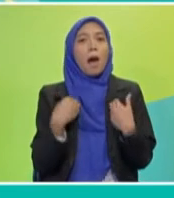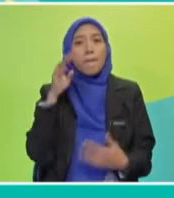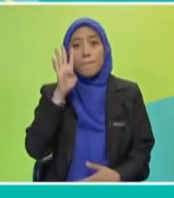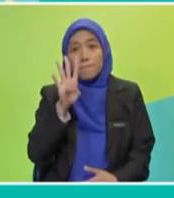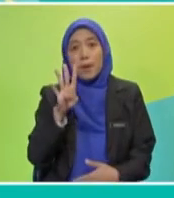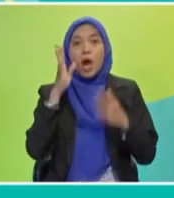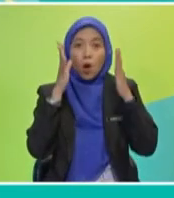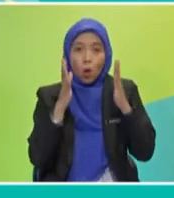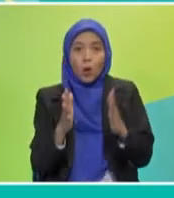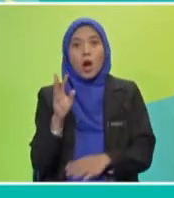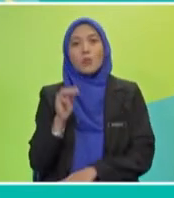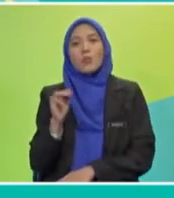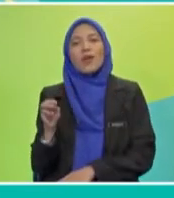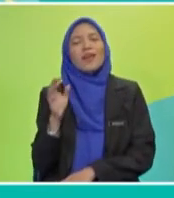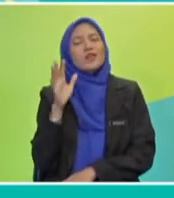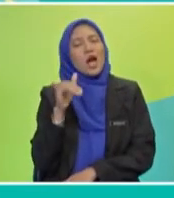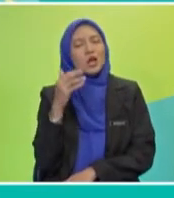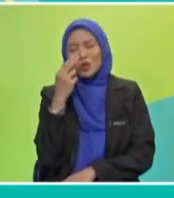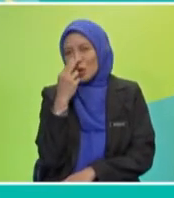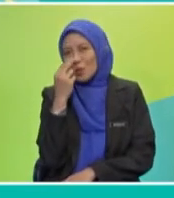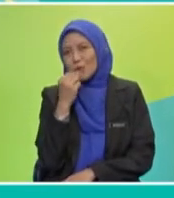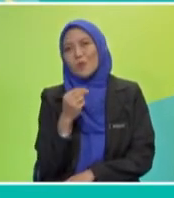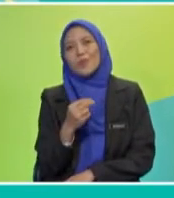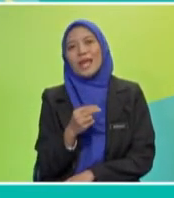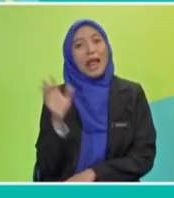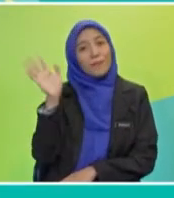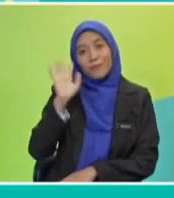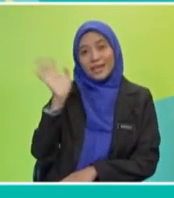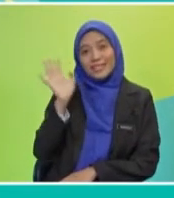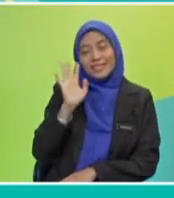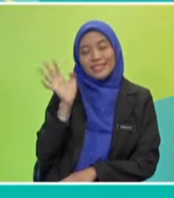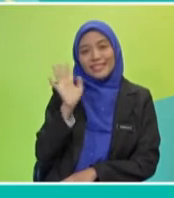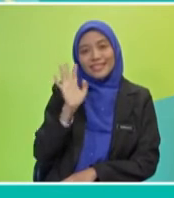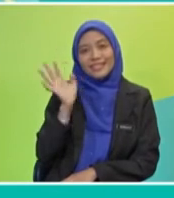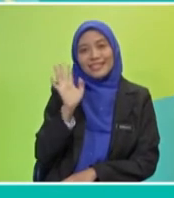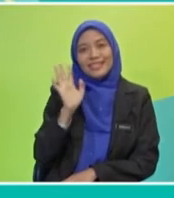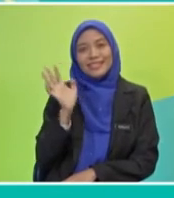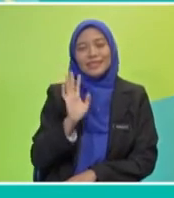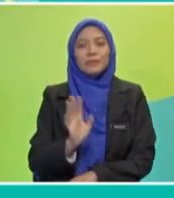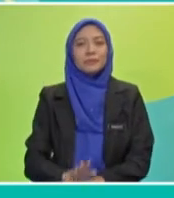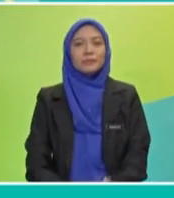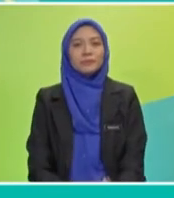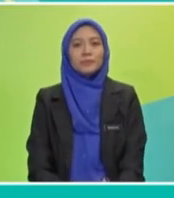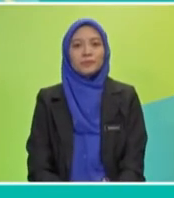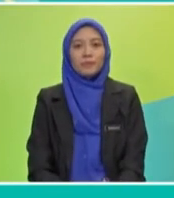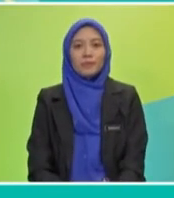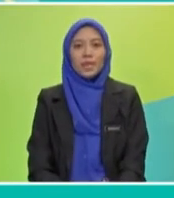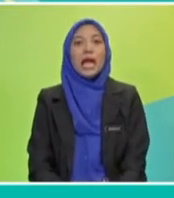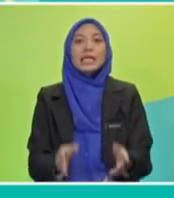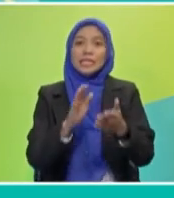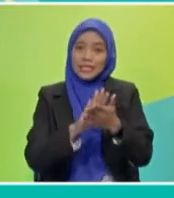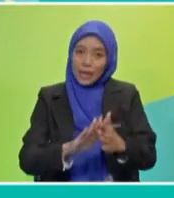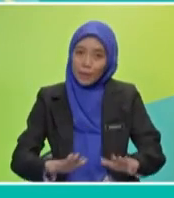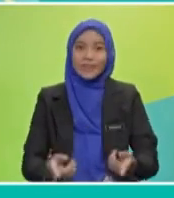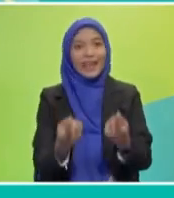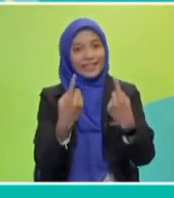kita yang comel-comel bersama dengan kita. Lambai sikit murid-murid cikgu. Hai murid-murid. Okey. Selamat datang ke Didik